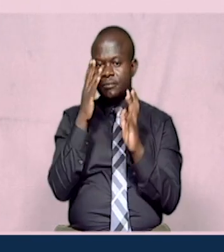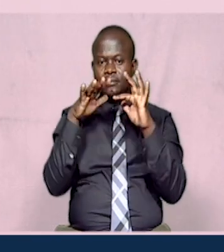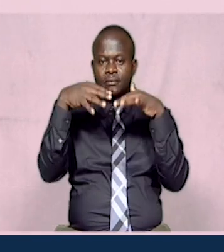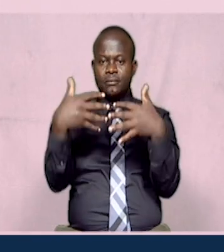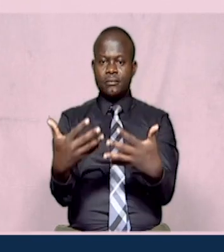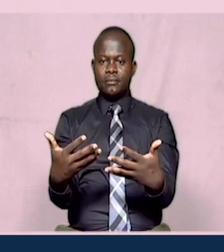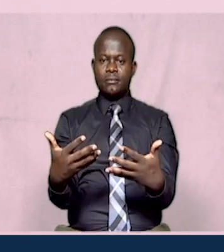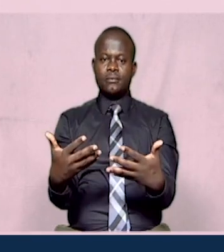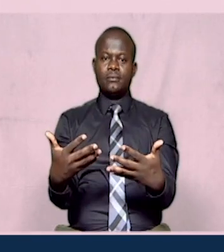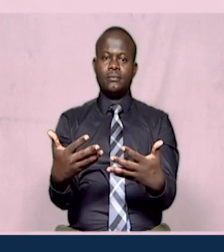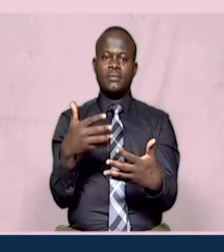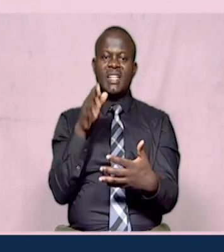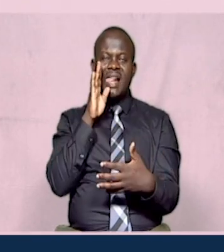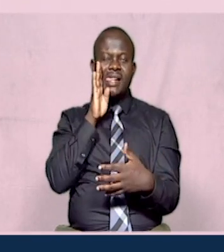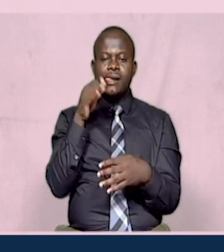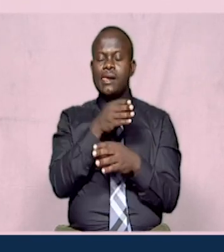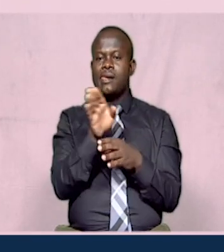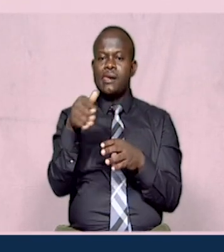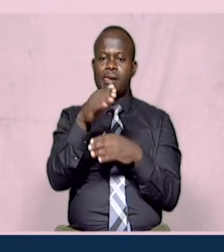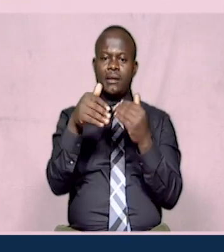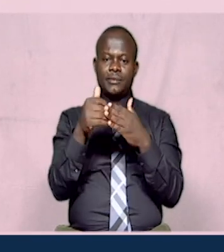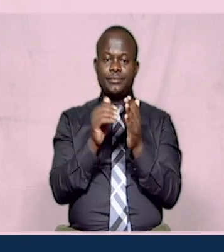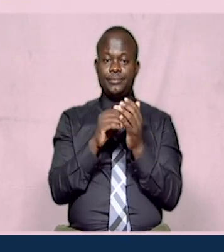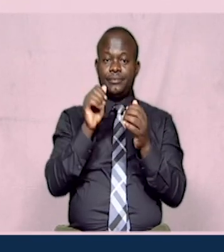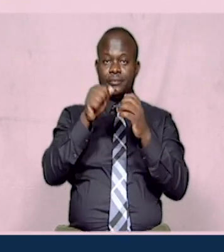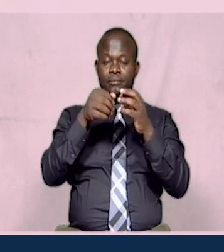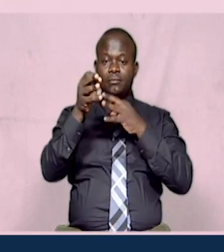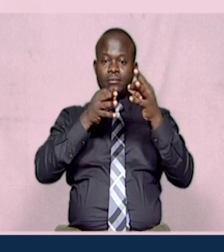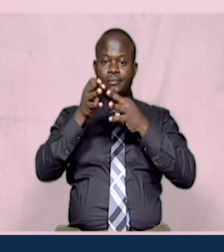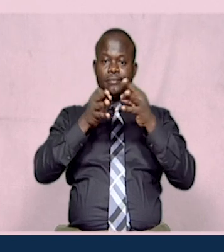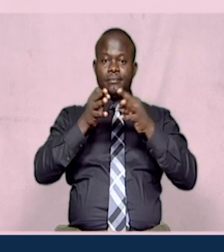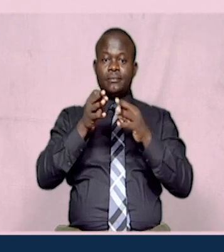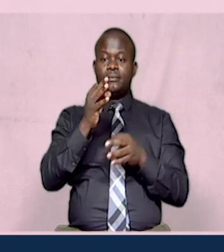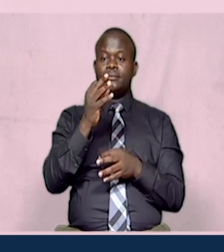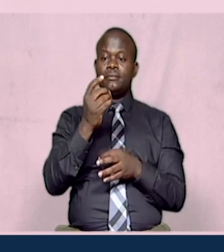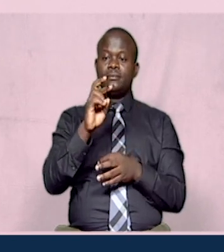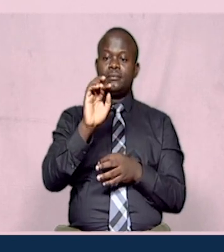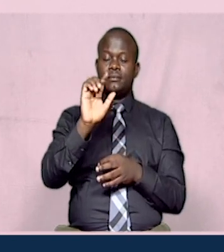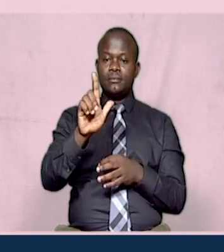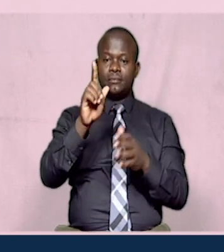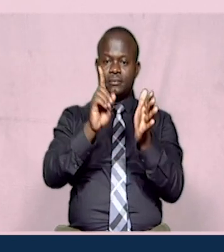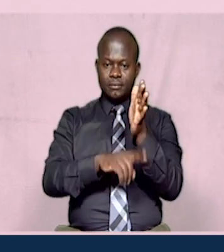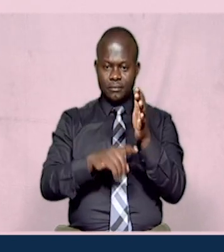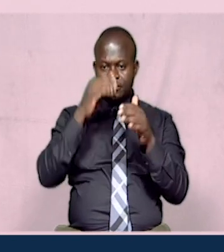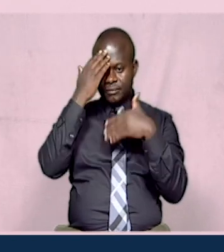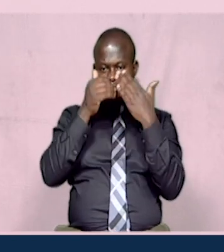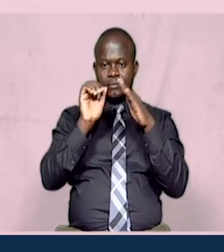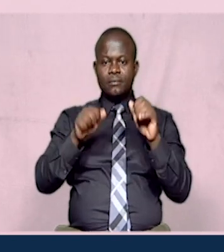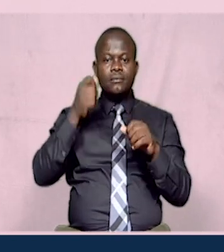ikinyoma gikwizwa. Twashoboye no kubasobanurira FDR icyo ari cyo kugira ngo